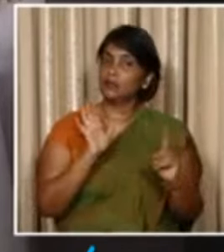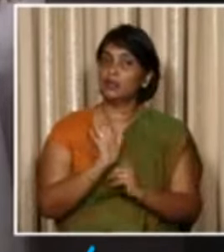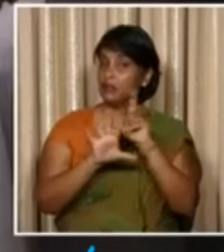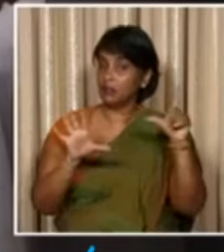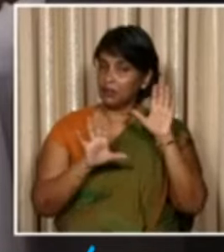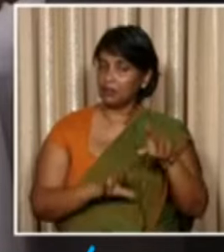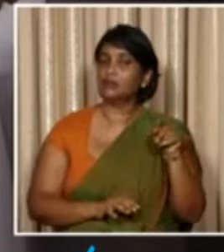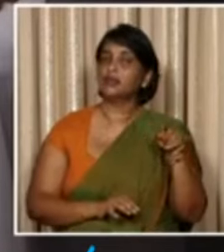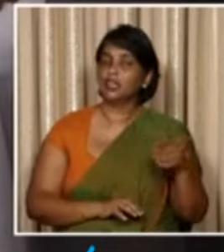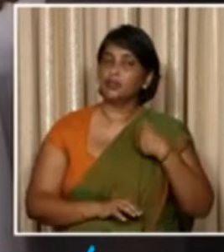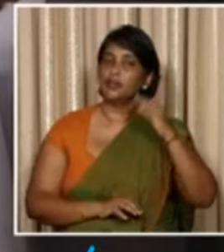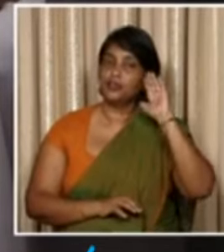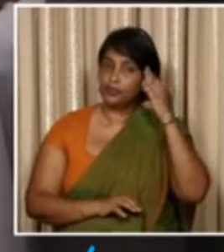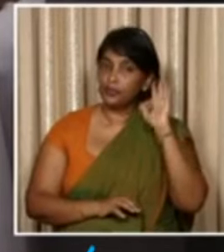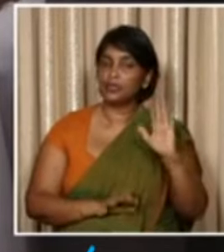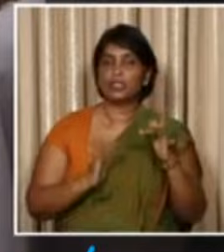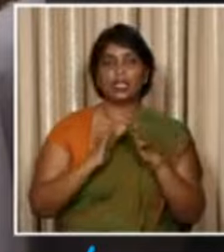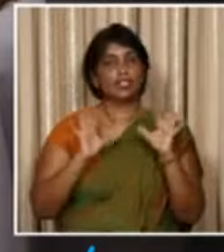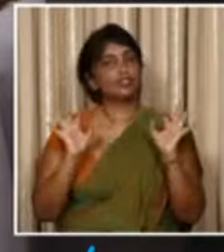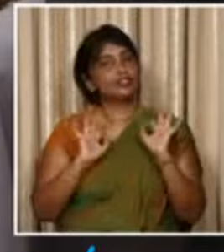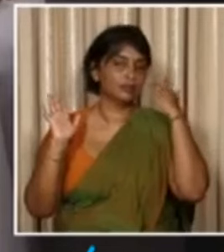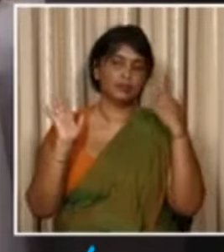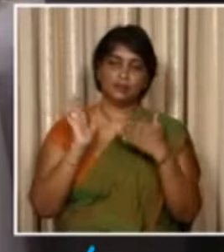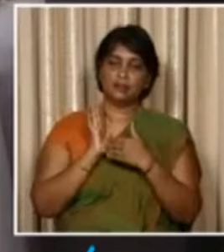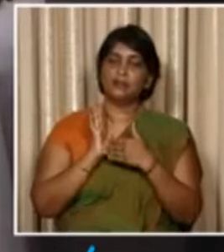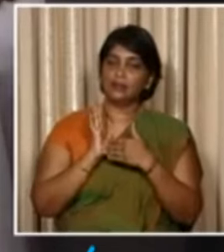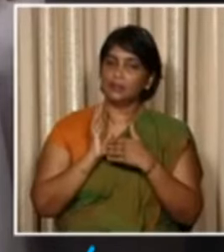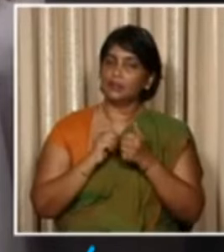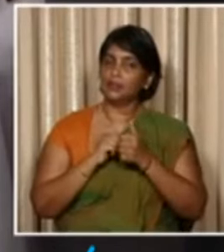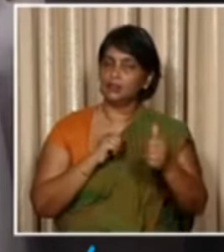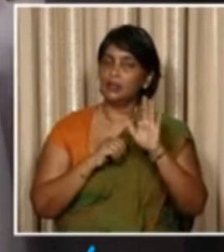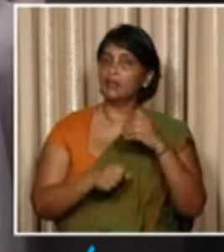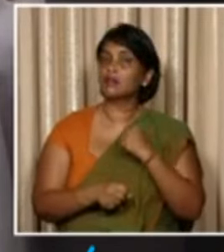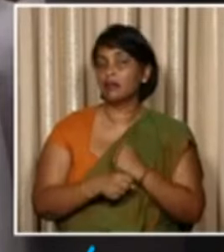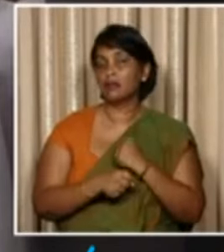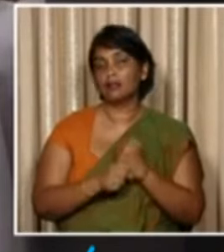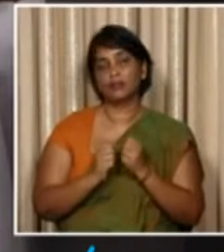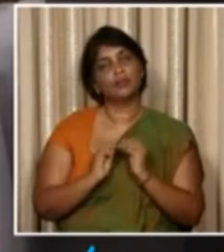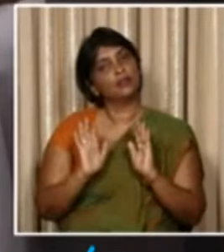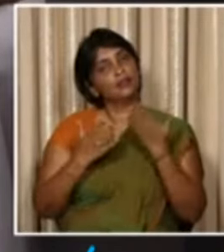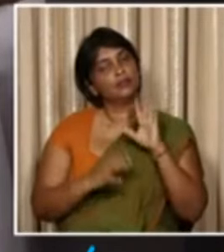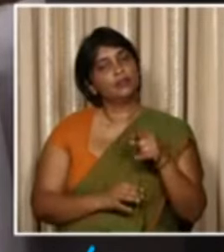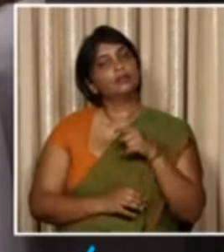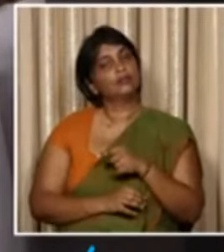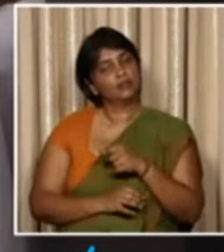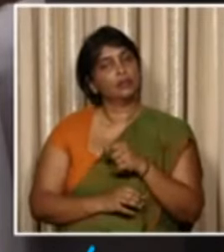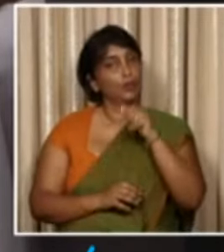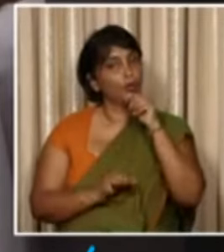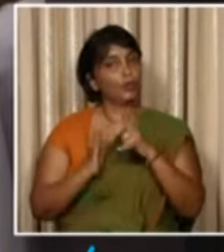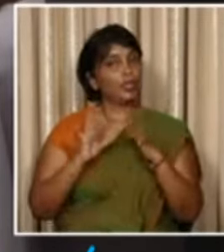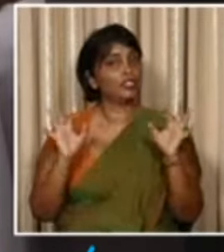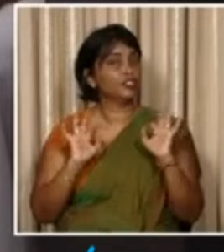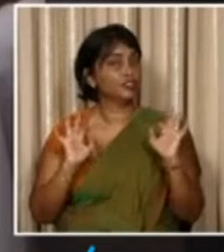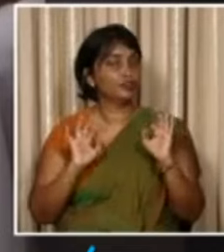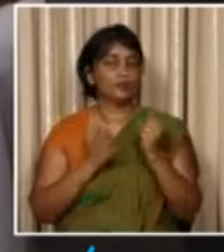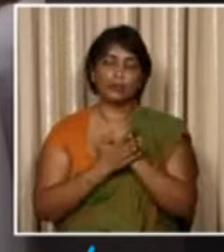17ක් වෙනුවෙන් විශේෂිත වූ රක්ෂණ ආවරණ වැඩසටහනක් දියත් කරන්නට රජයට මුල පුරන්නේ කියන මොකද කිසිම රක්ෂණ